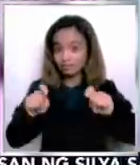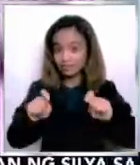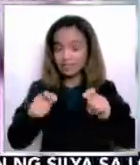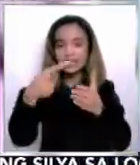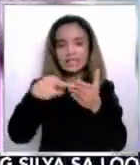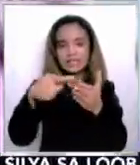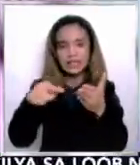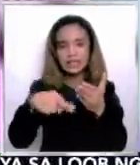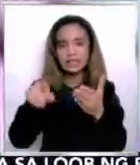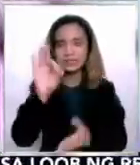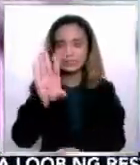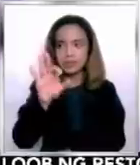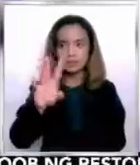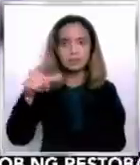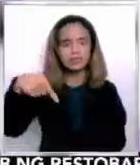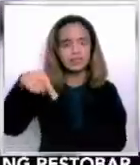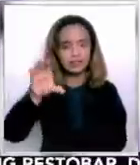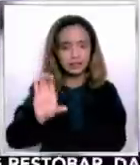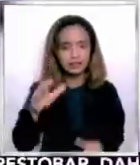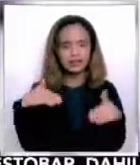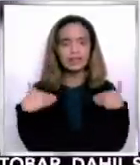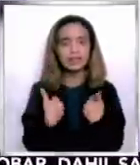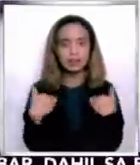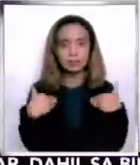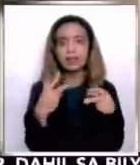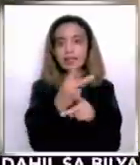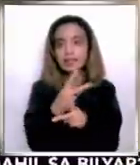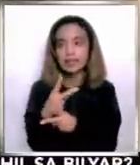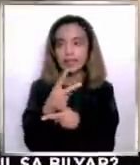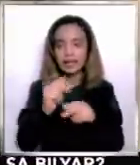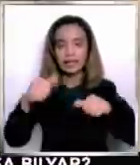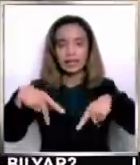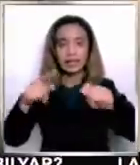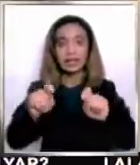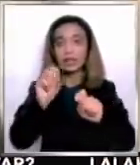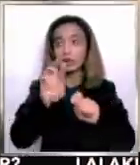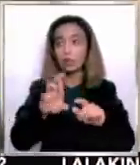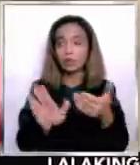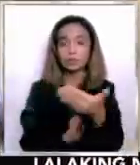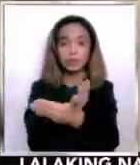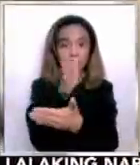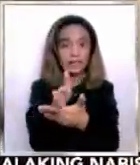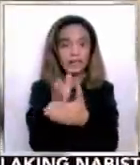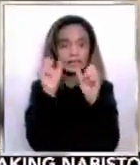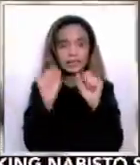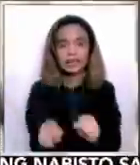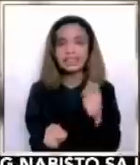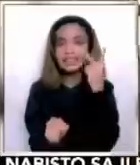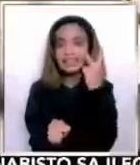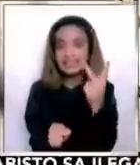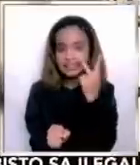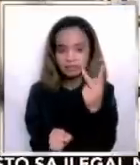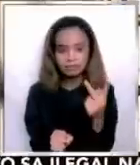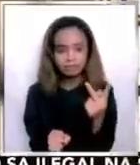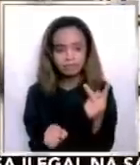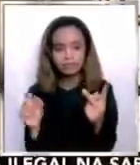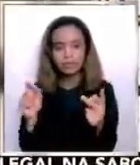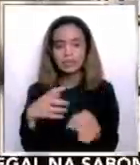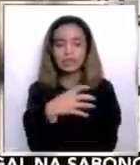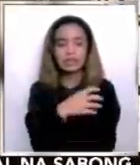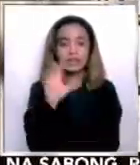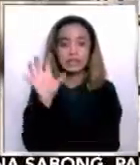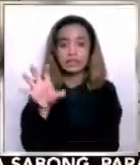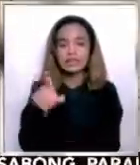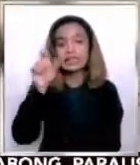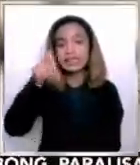ng Quezon City Animal Care and Adoption Center o magpunta sa lugar para makita ng personal ang mga aso. Kailangan lang daw magdala ng valid